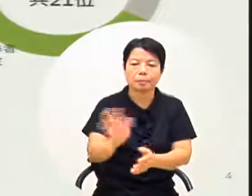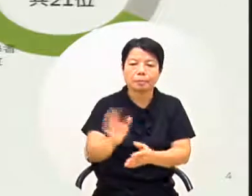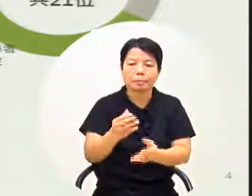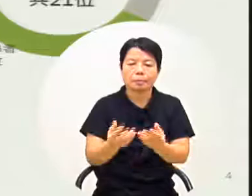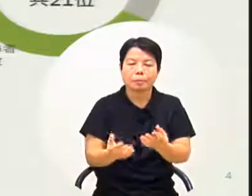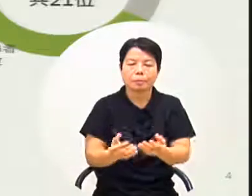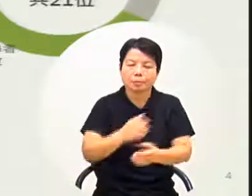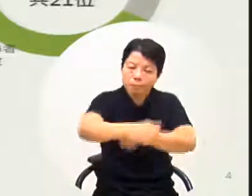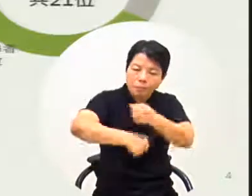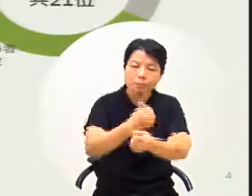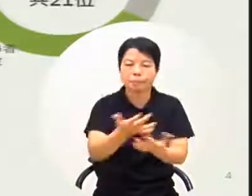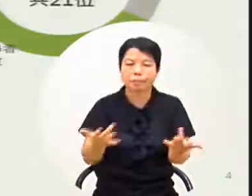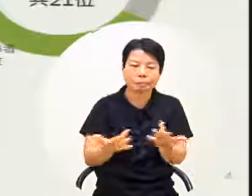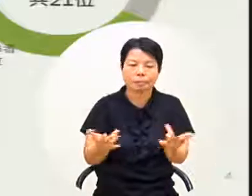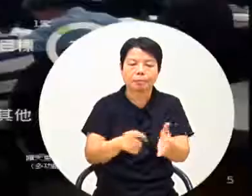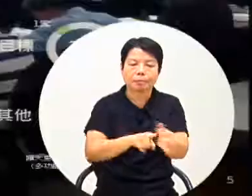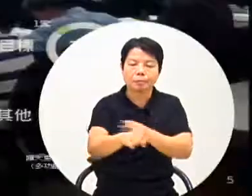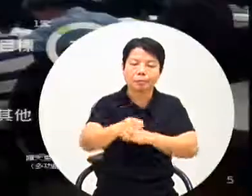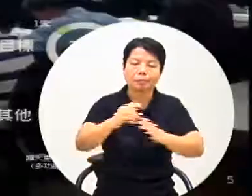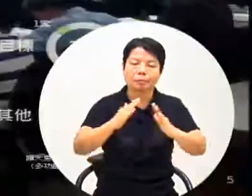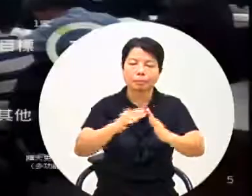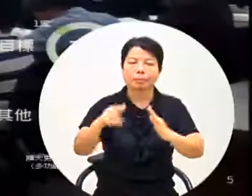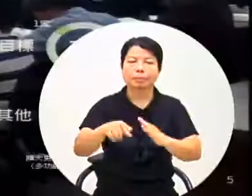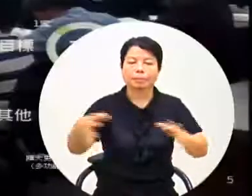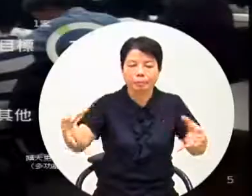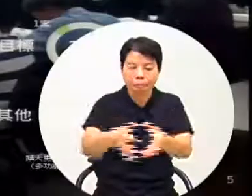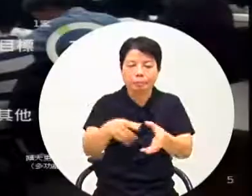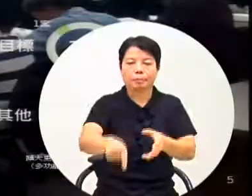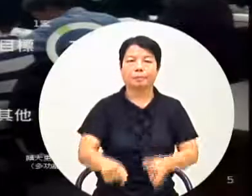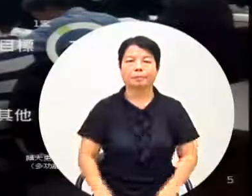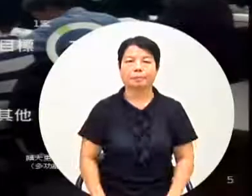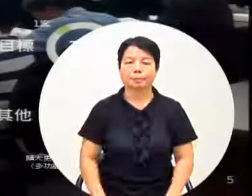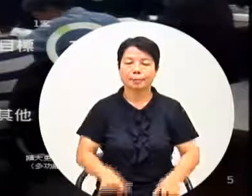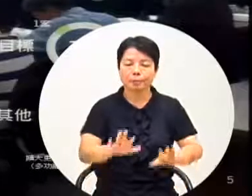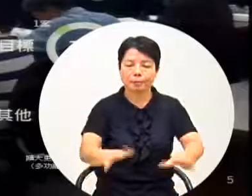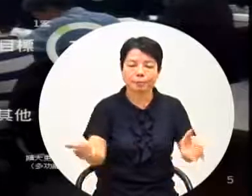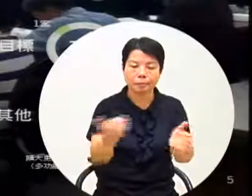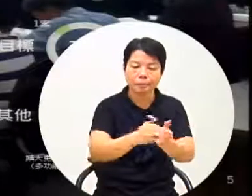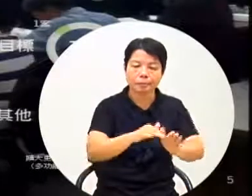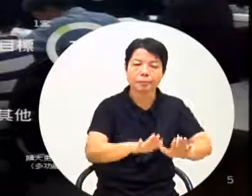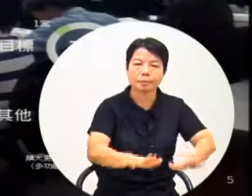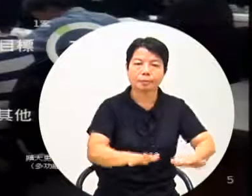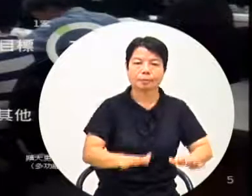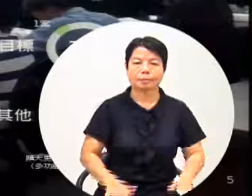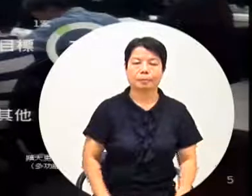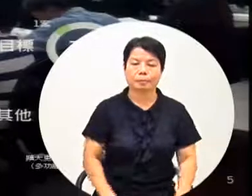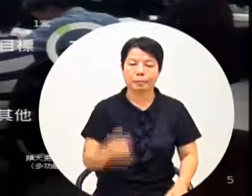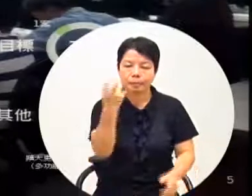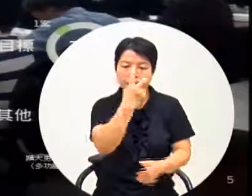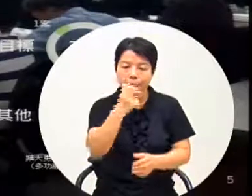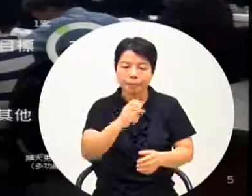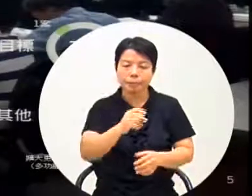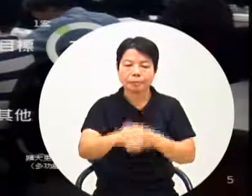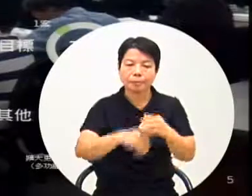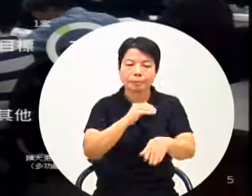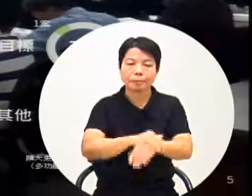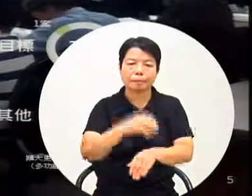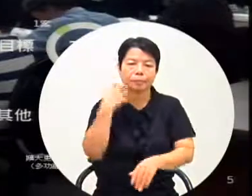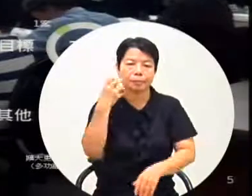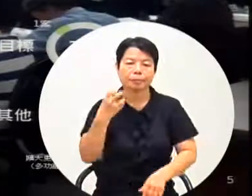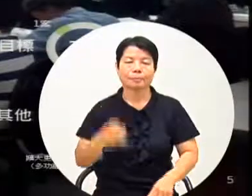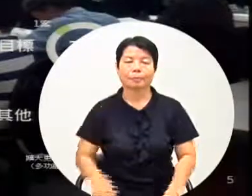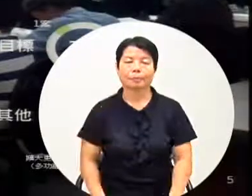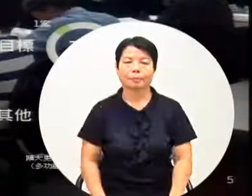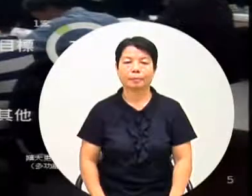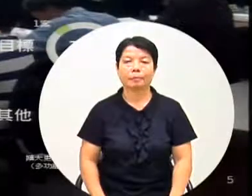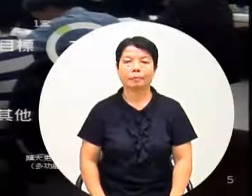等。好，继续。那我们来看我们今年到截至目前为止的这个审议的成果啊。那